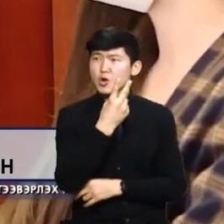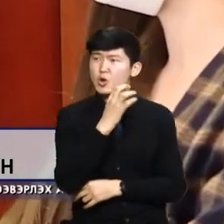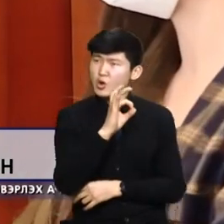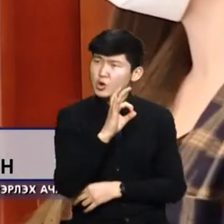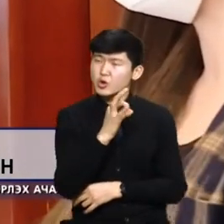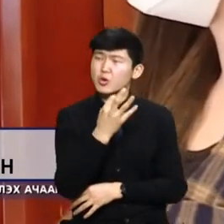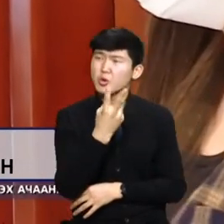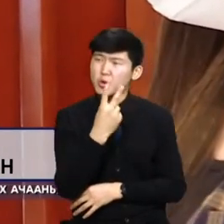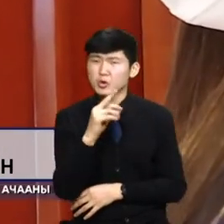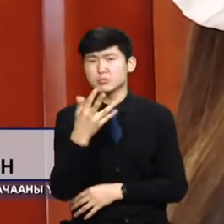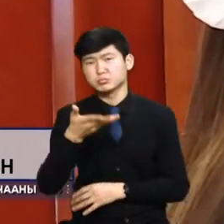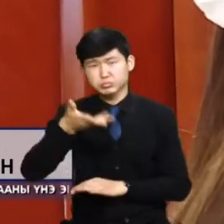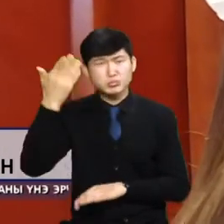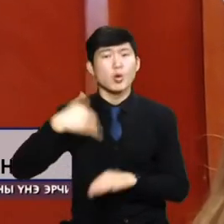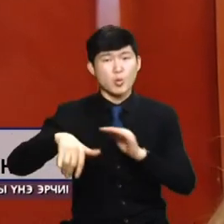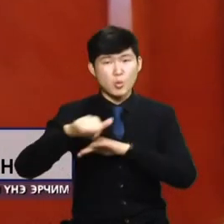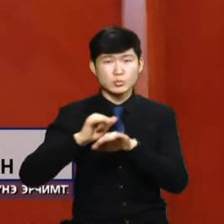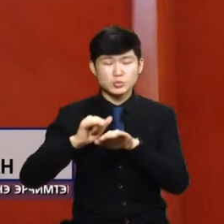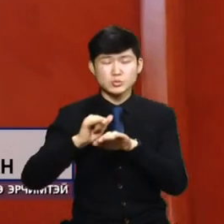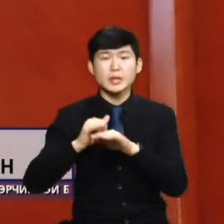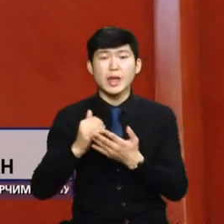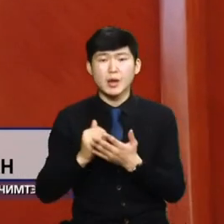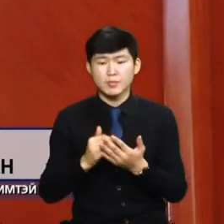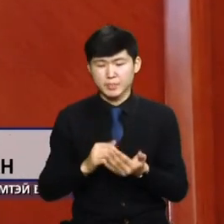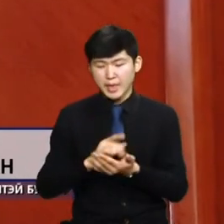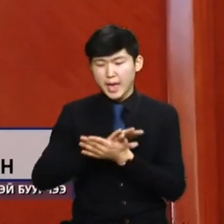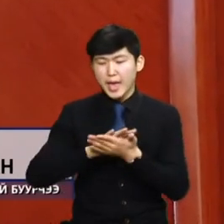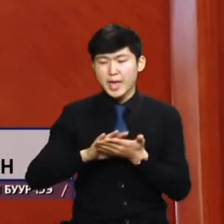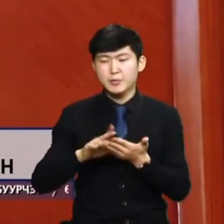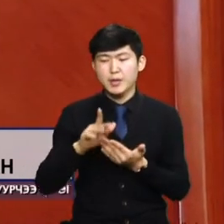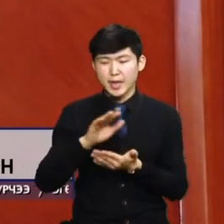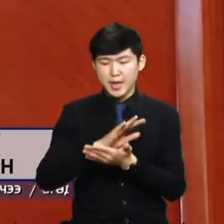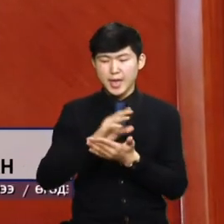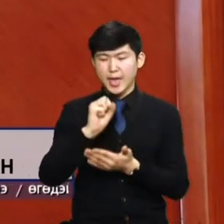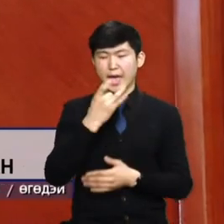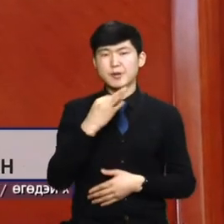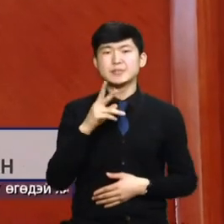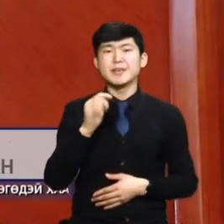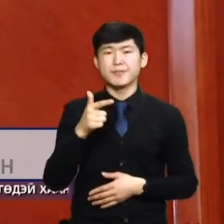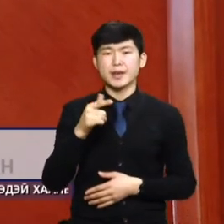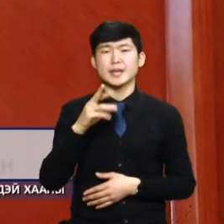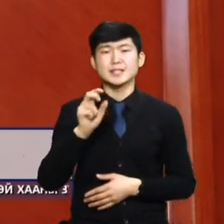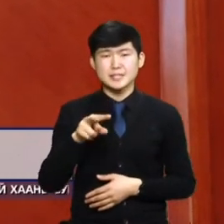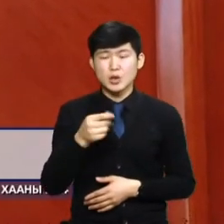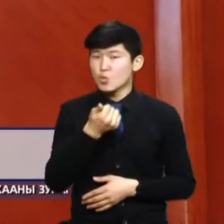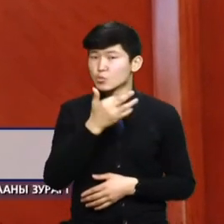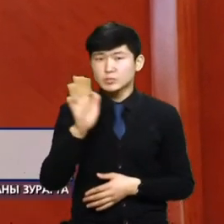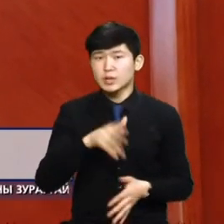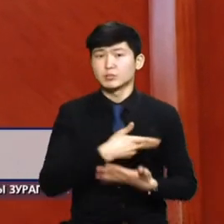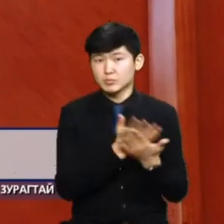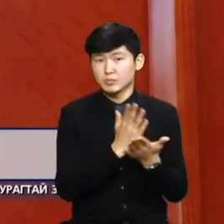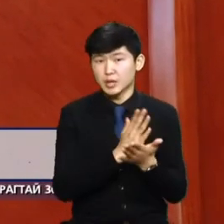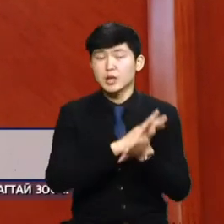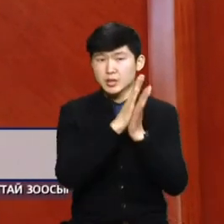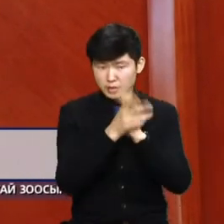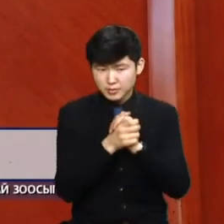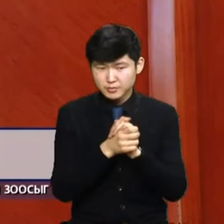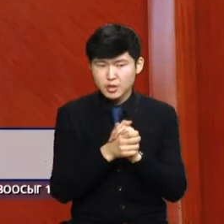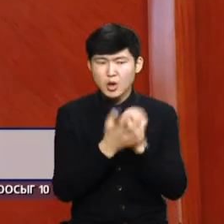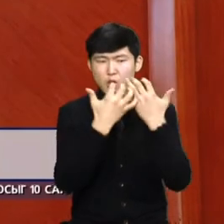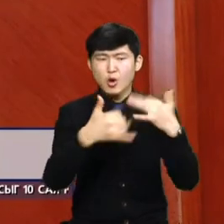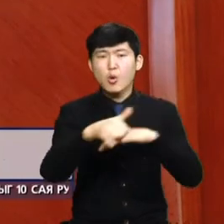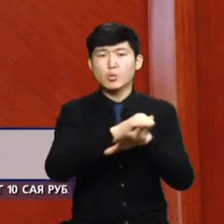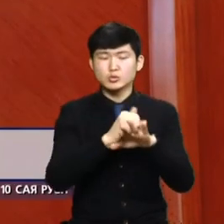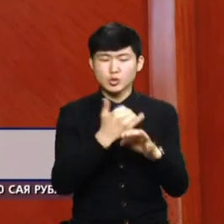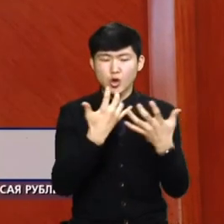бол ариун цэрэг эрхлэгийг одоо төл таксгүй буюу одоо татврын буруулсан. За мөн одоо маш олон ус орнуудад одоо